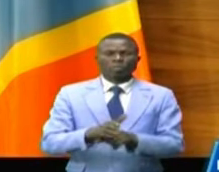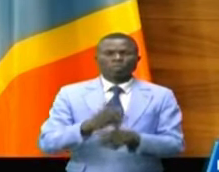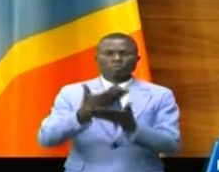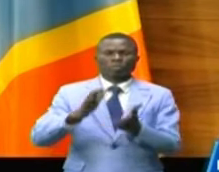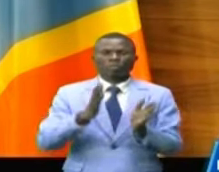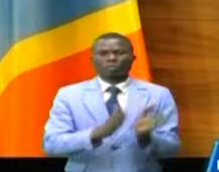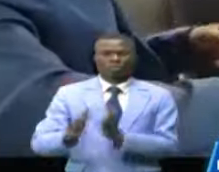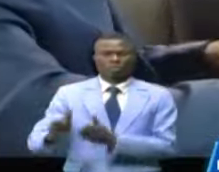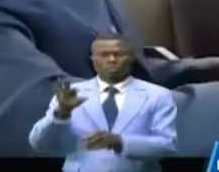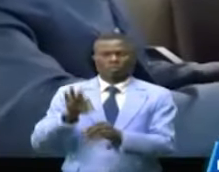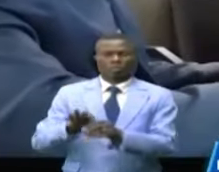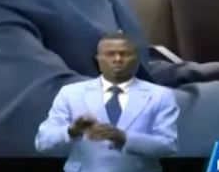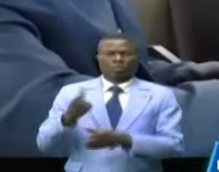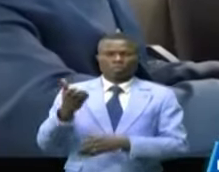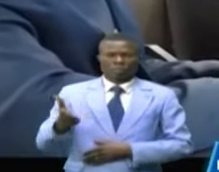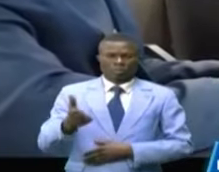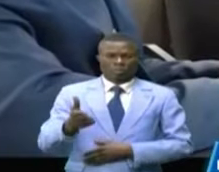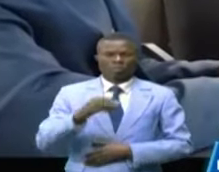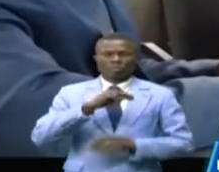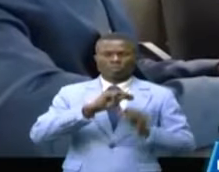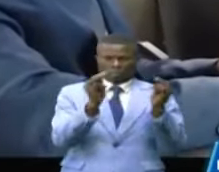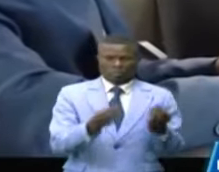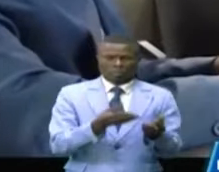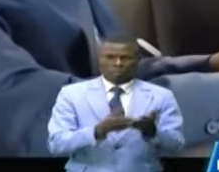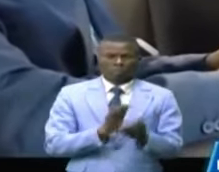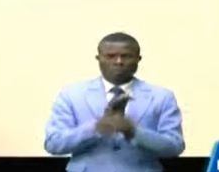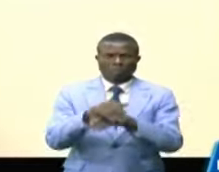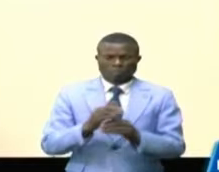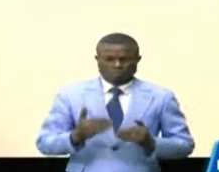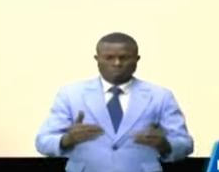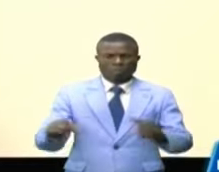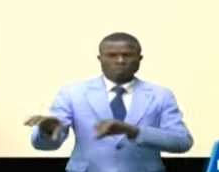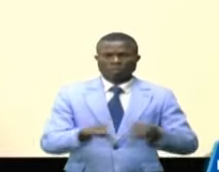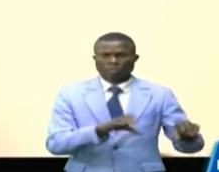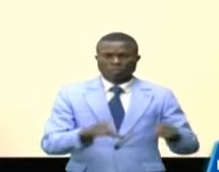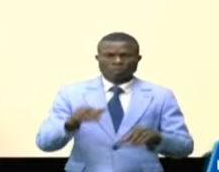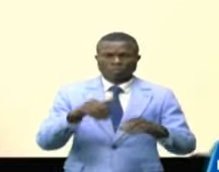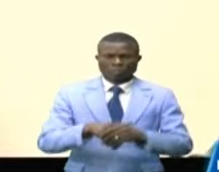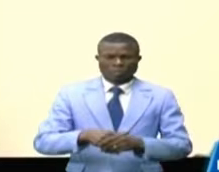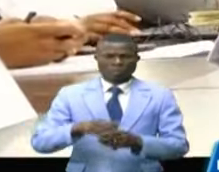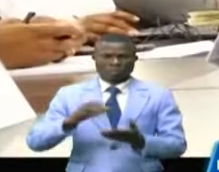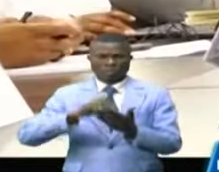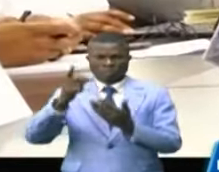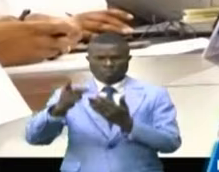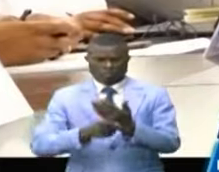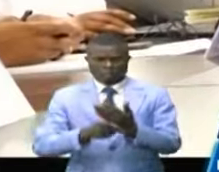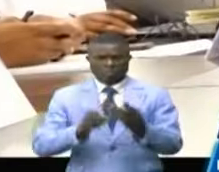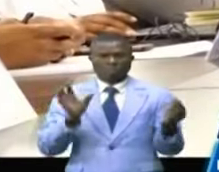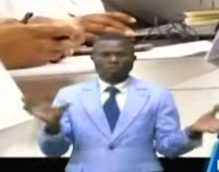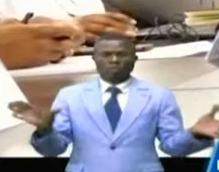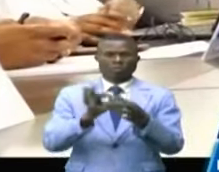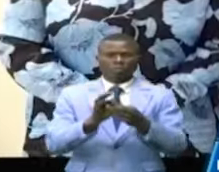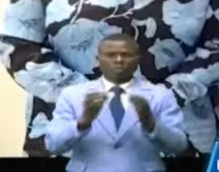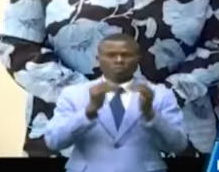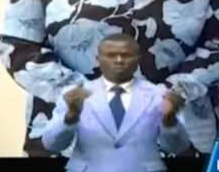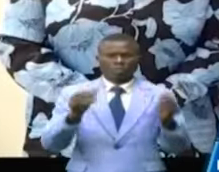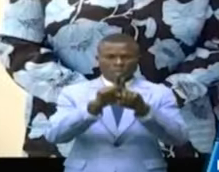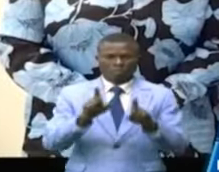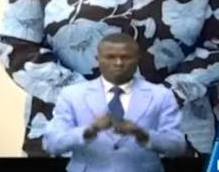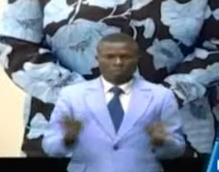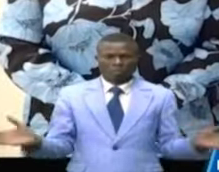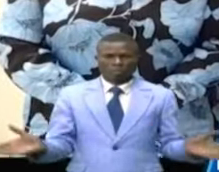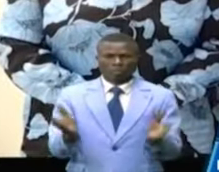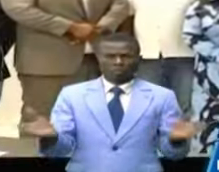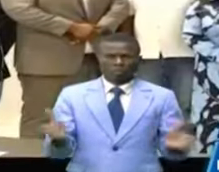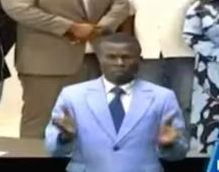préparation de la CENI. Cette mission s'inscrit dans la continuité des actions menées dans le cadre de la consolidation de la paix ainsi que du